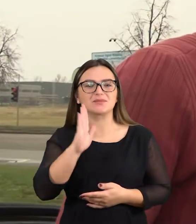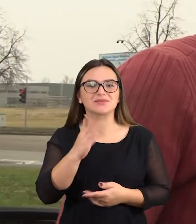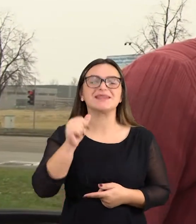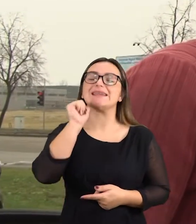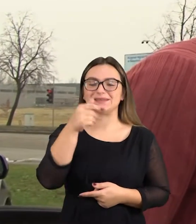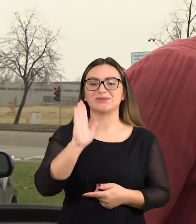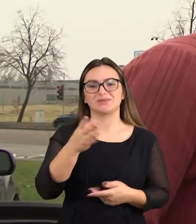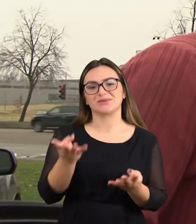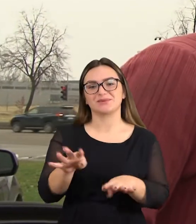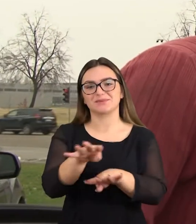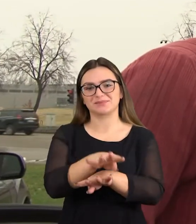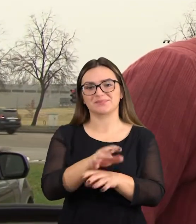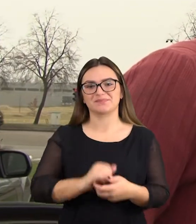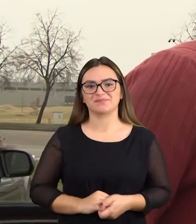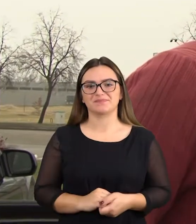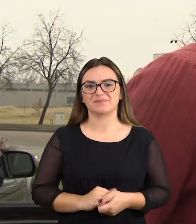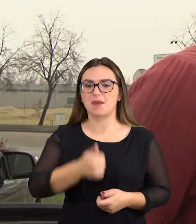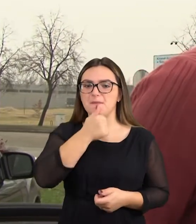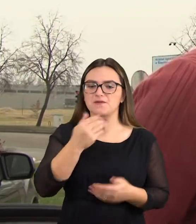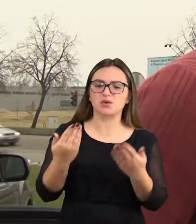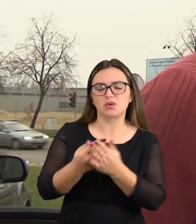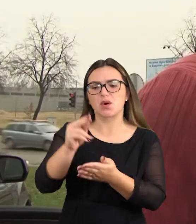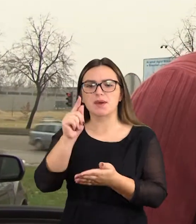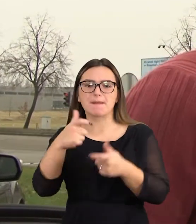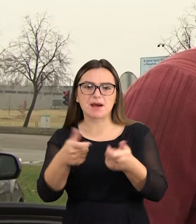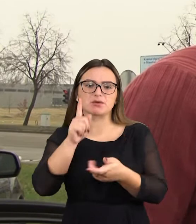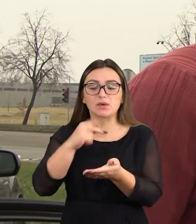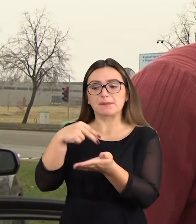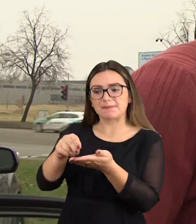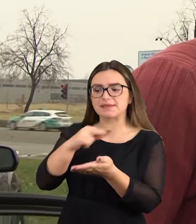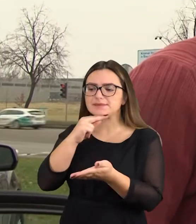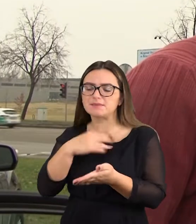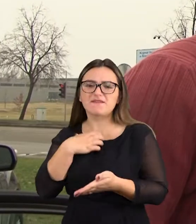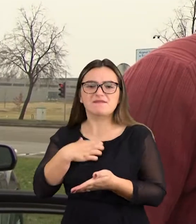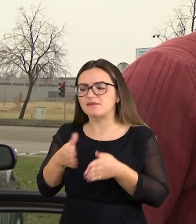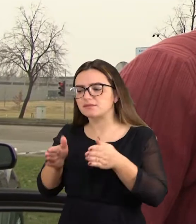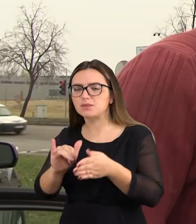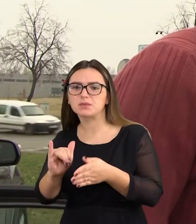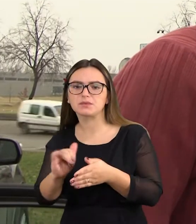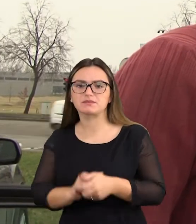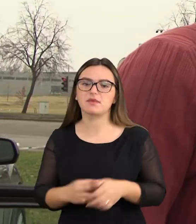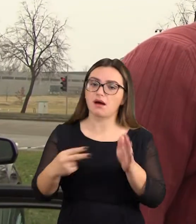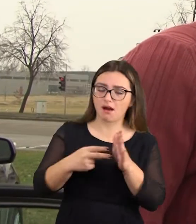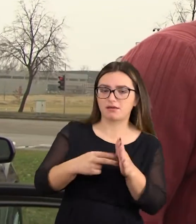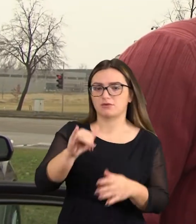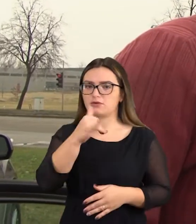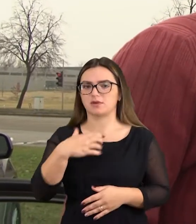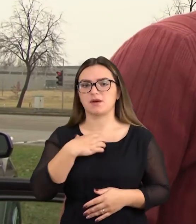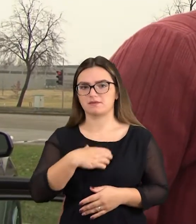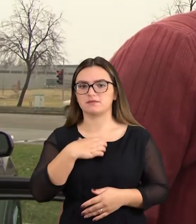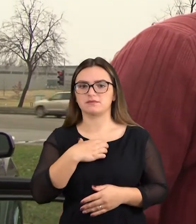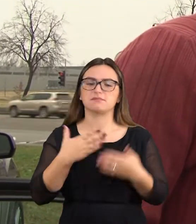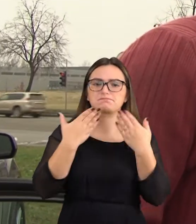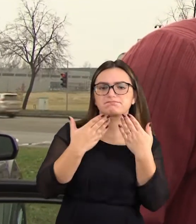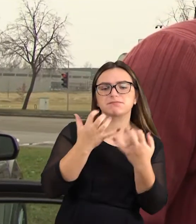planuojate? Rytoj. O į ką atkreipėte dėmesį rinkdamės naujas padangas? Į kainą ir kokybę